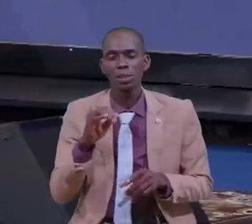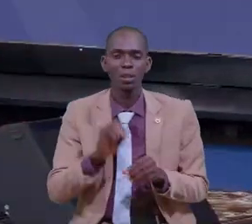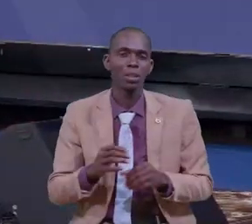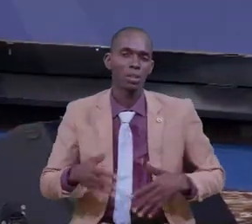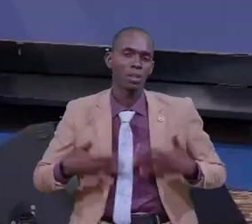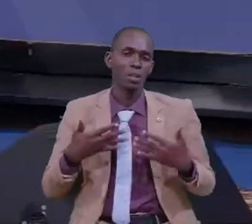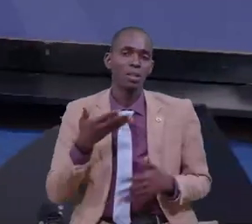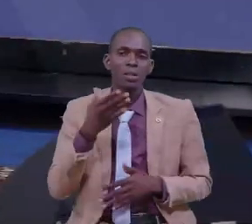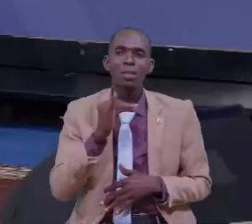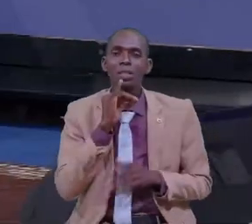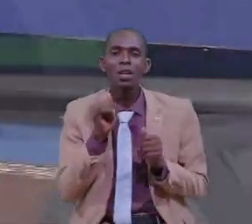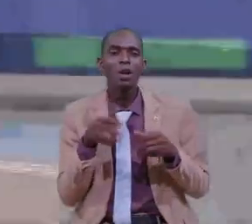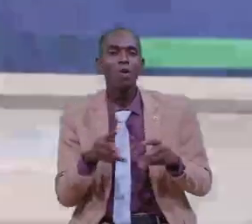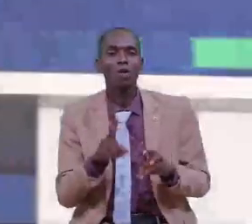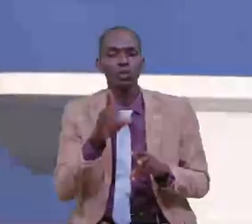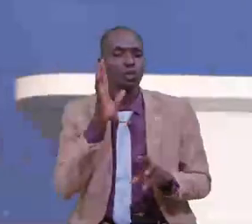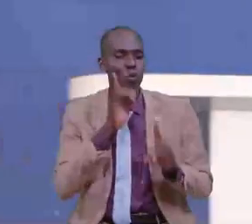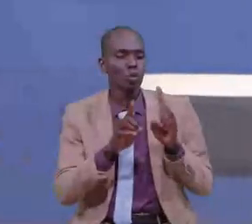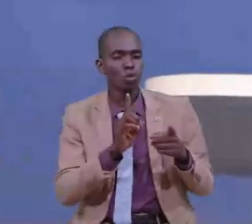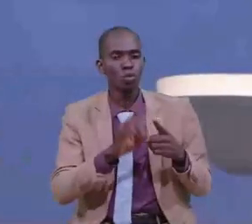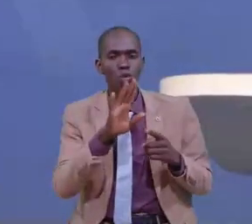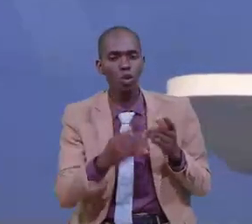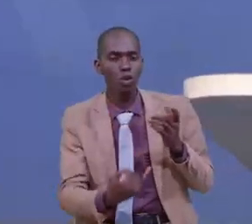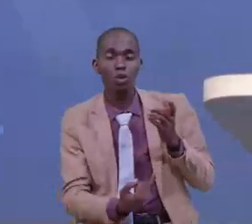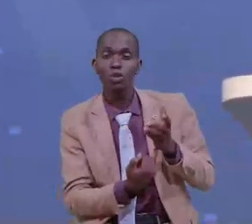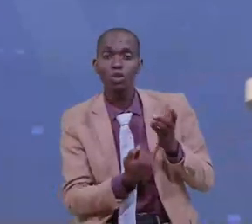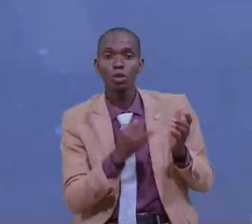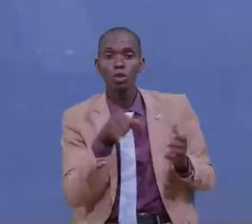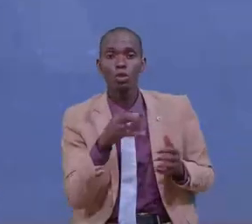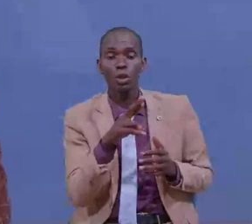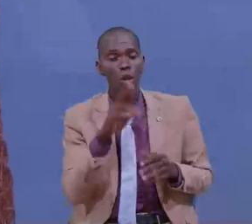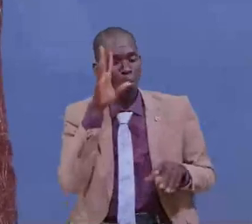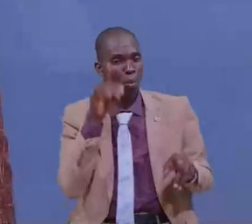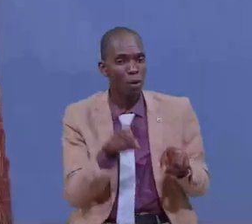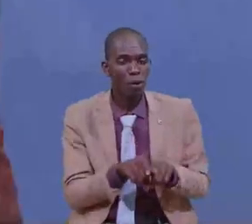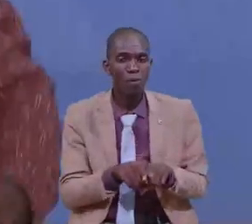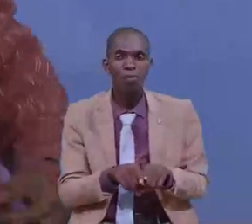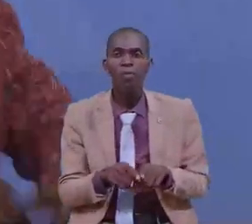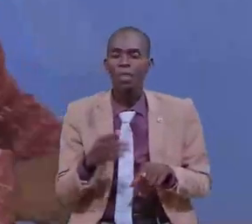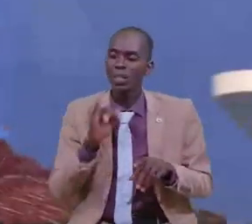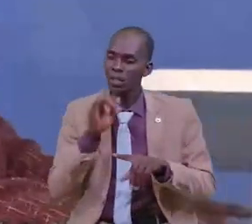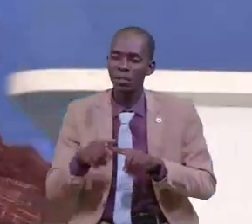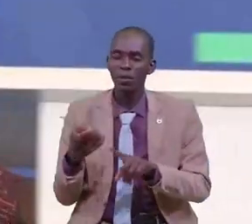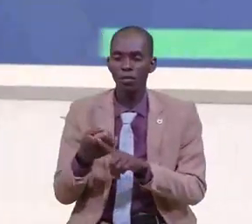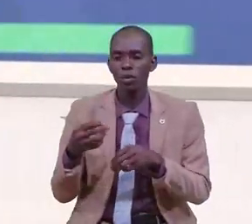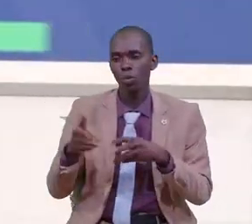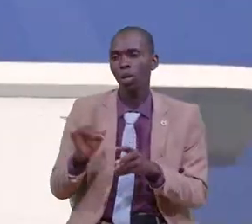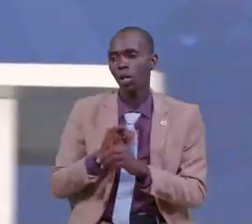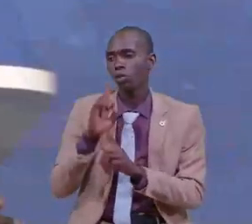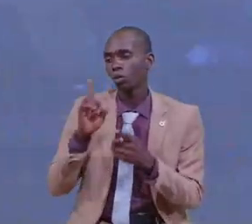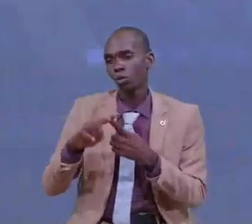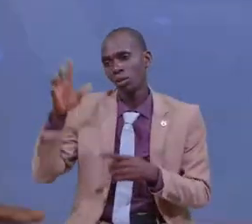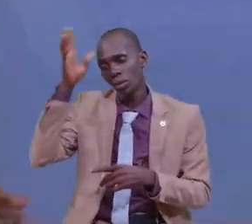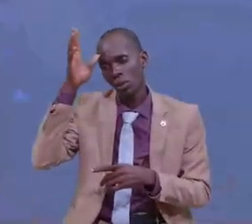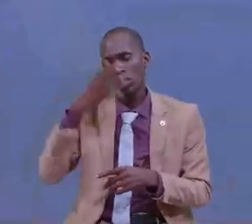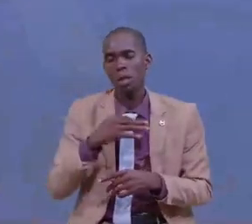vie. Il y a une manière de parler à tes jeunes frères, jeunes soeurs. Il y a une manière de parler à papa et à maman.